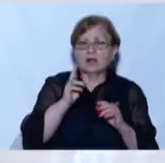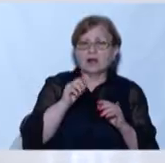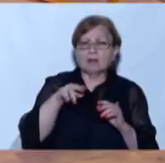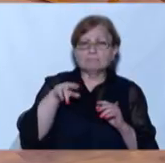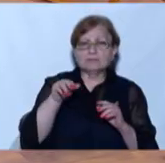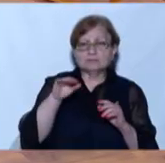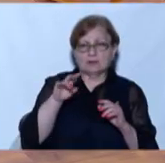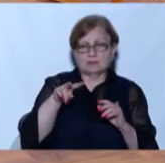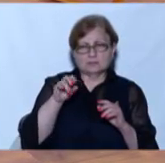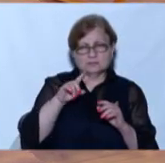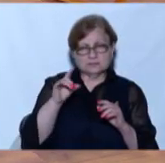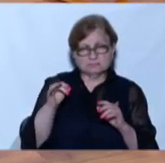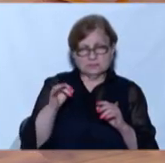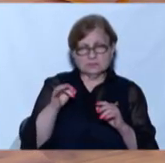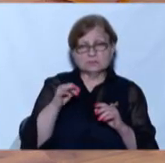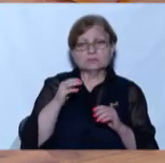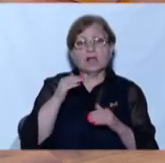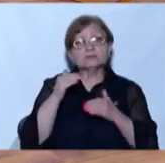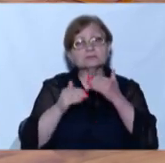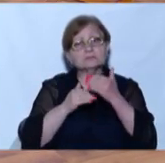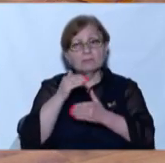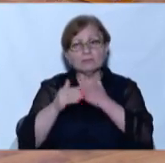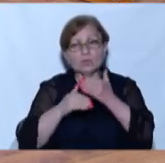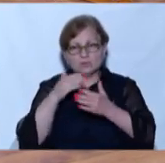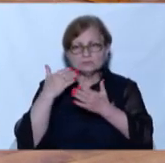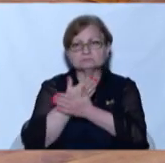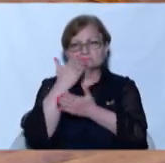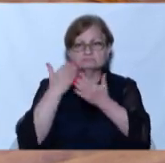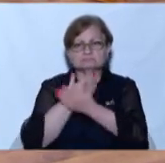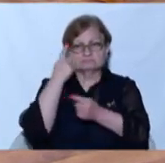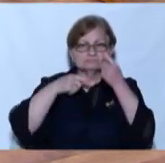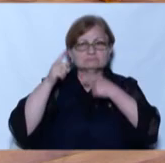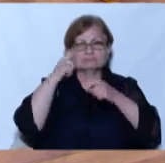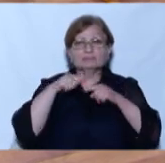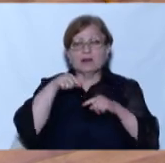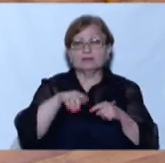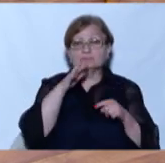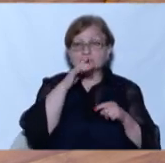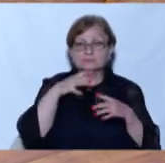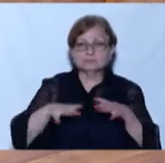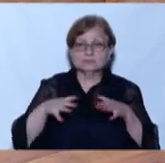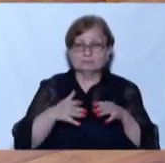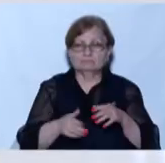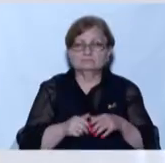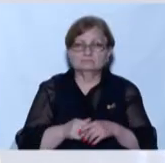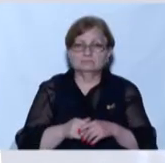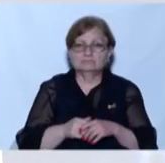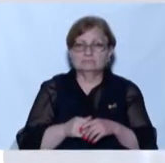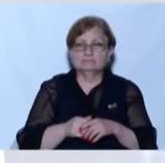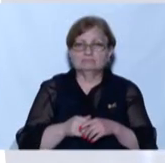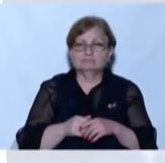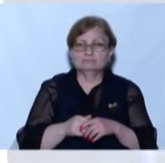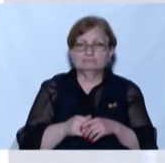უკვე გათან პროგრესი მიდის, თანამედროვეობა მიდის და აი ამ დროს საქართველოში არის აი